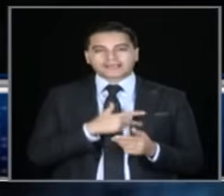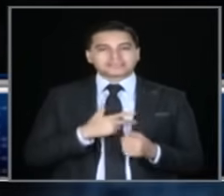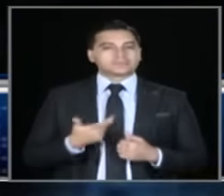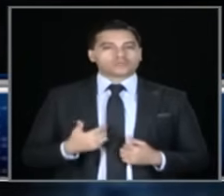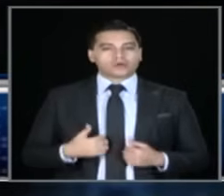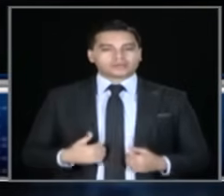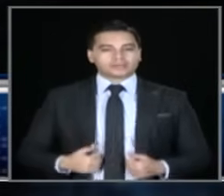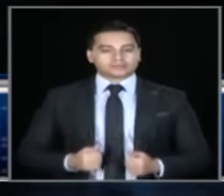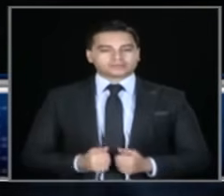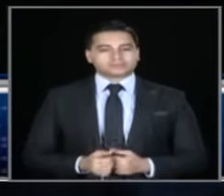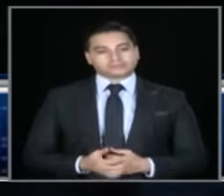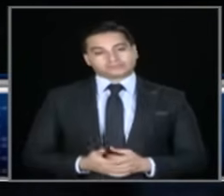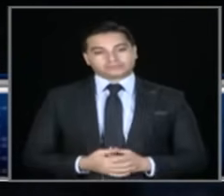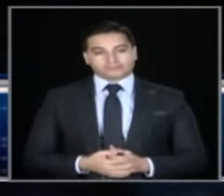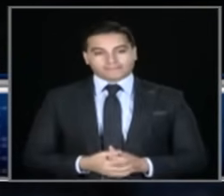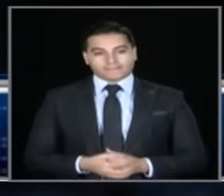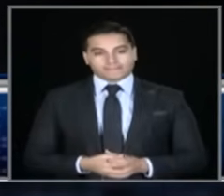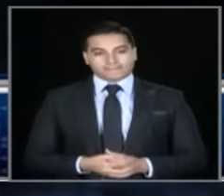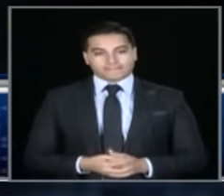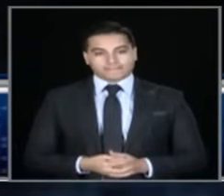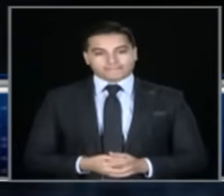بعد 250 يوم هيبقى شهر ايه؟